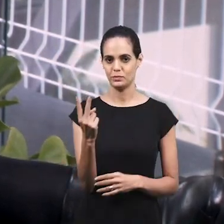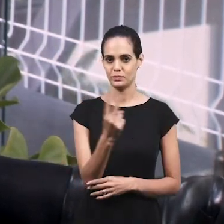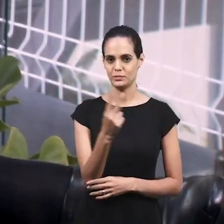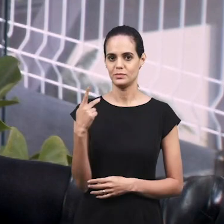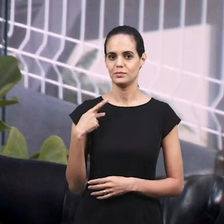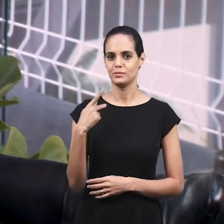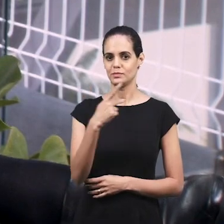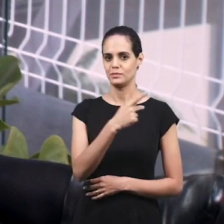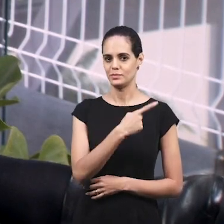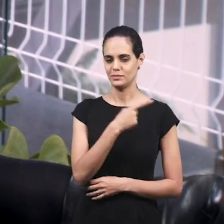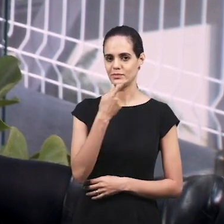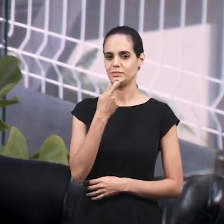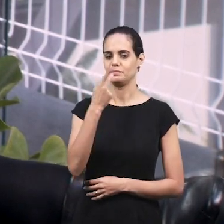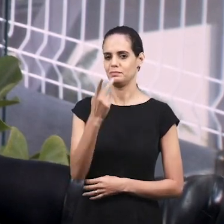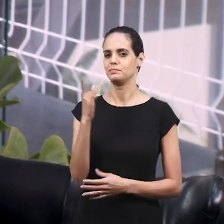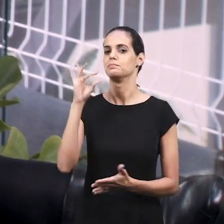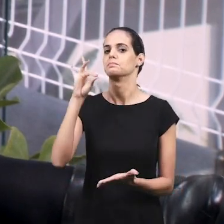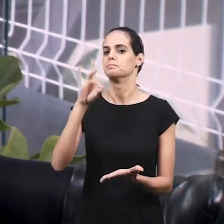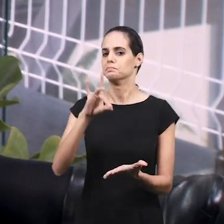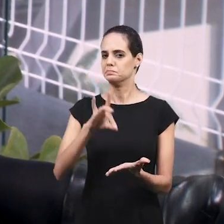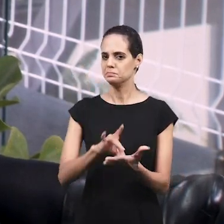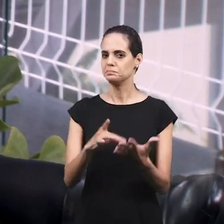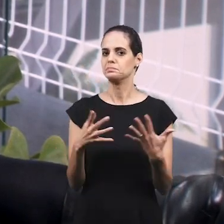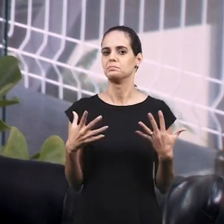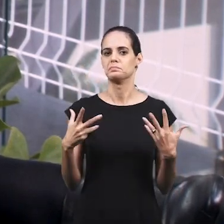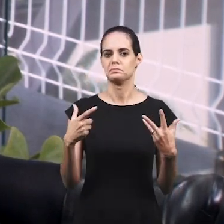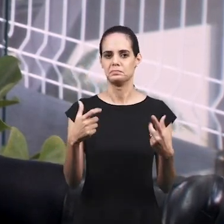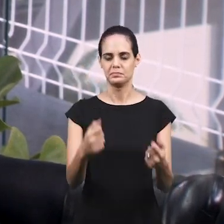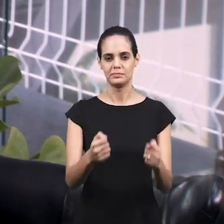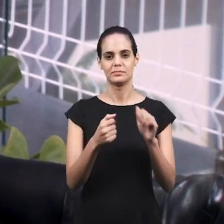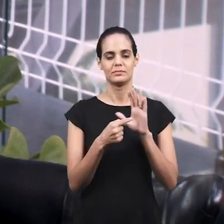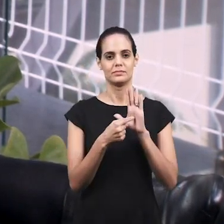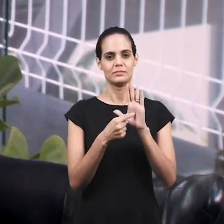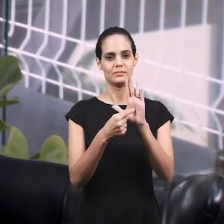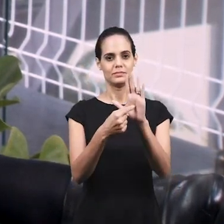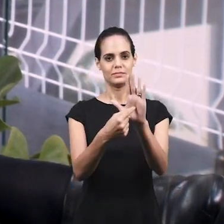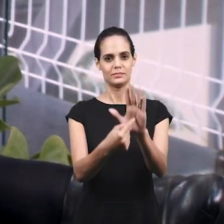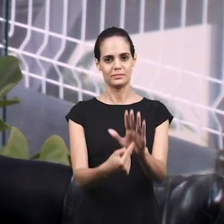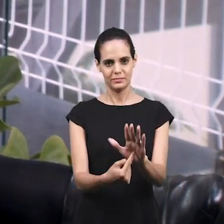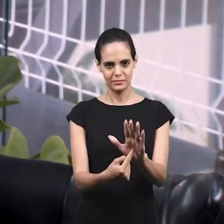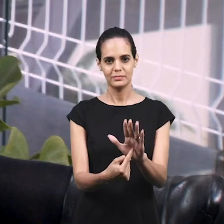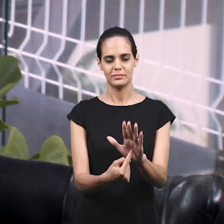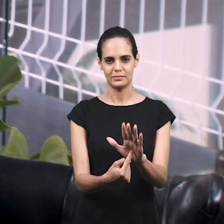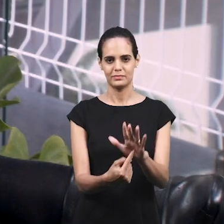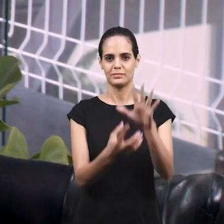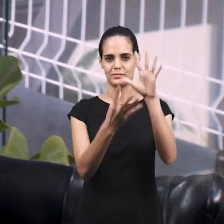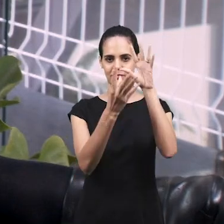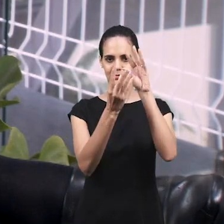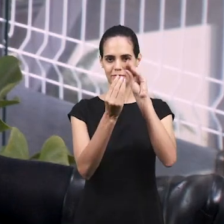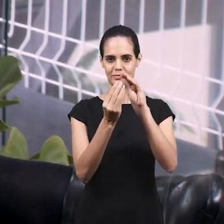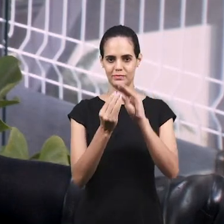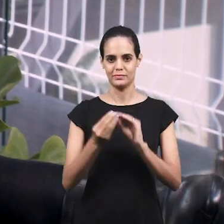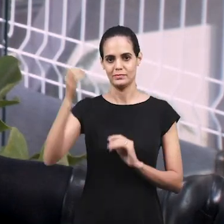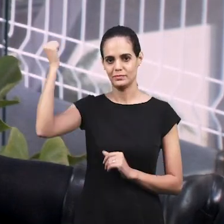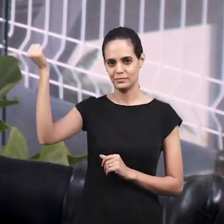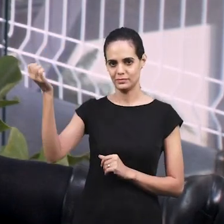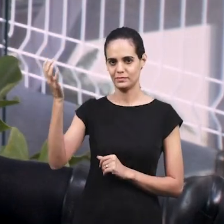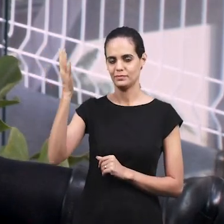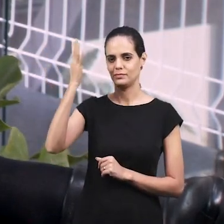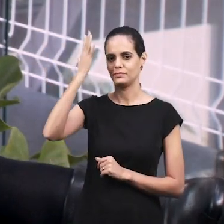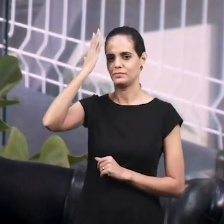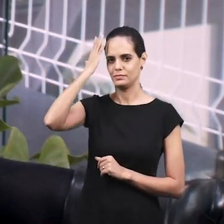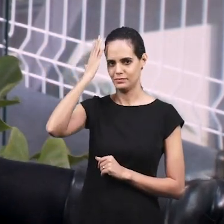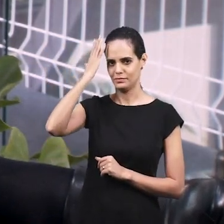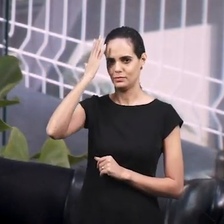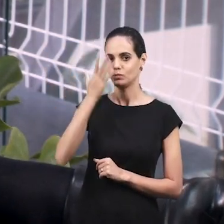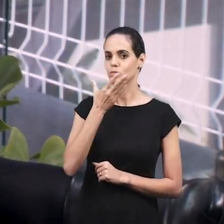Moreira et Serge Souza vont nous parler sur cette grande vérité et montrer cela à travers un contenu révélé